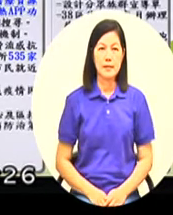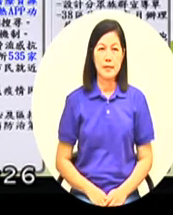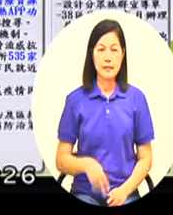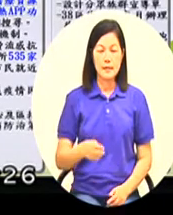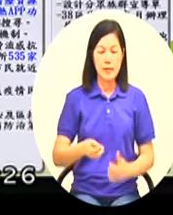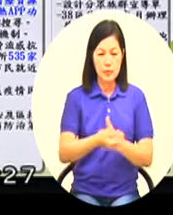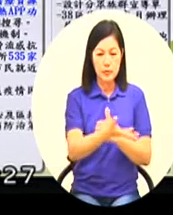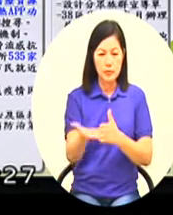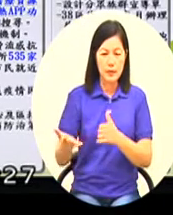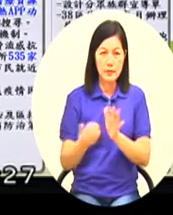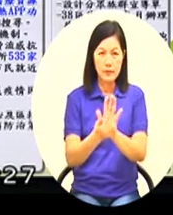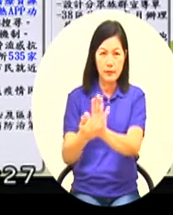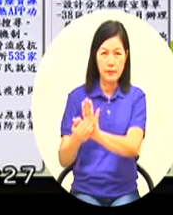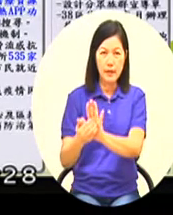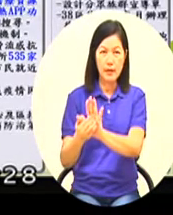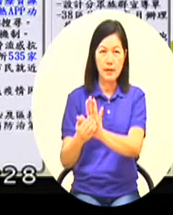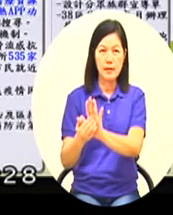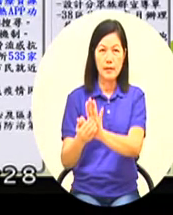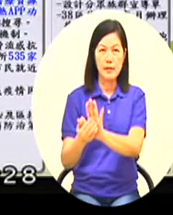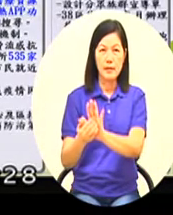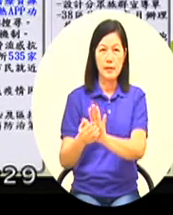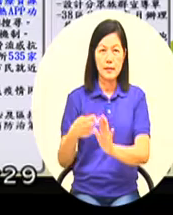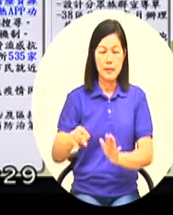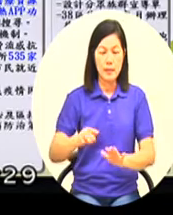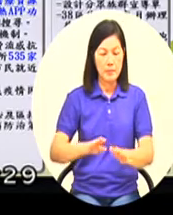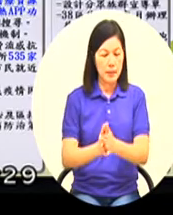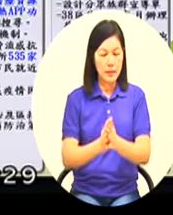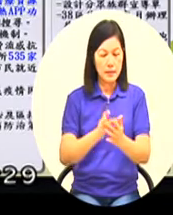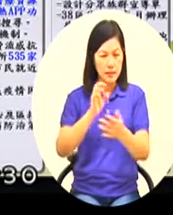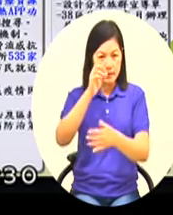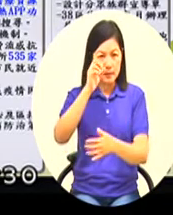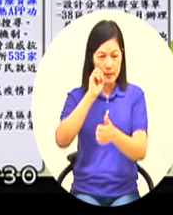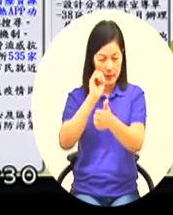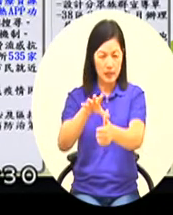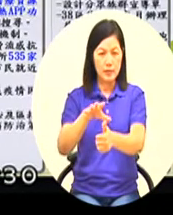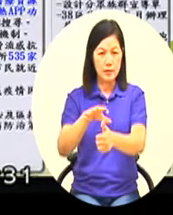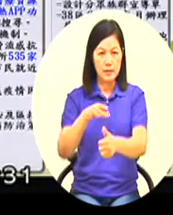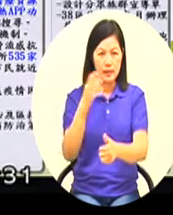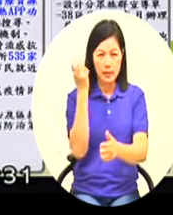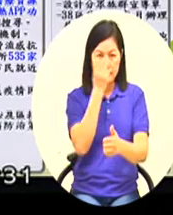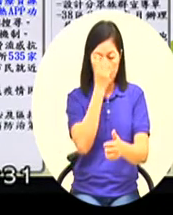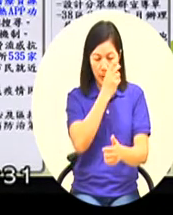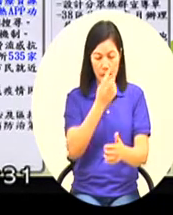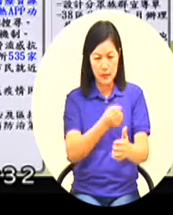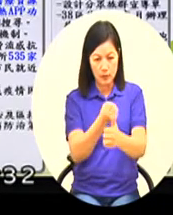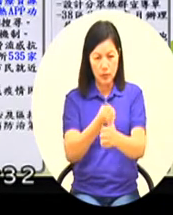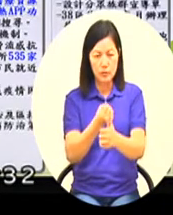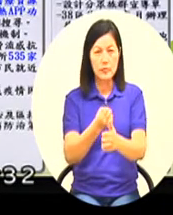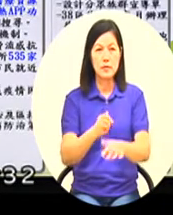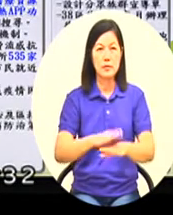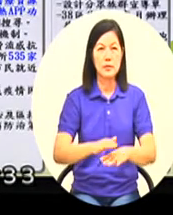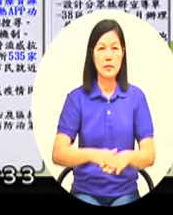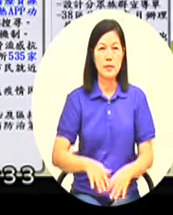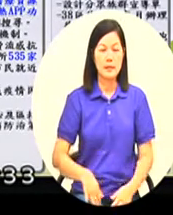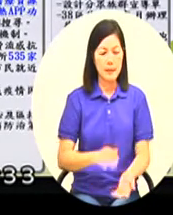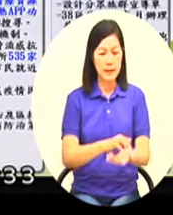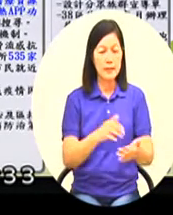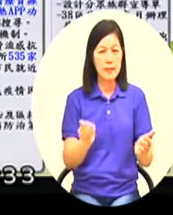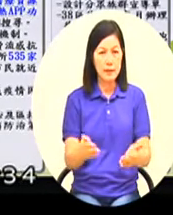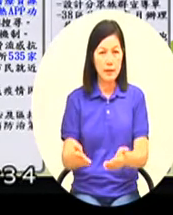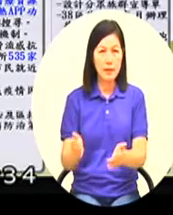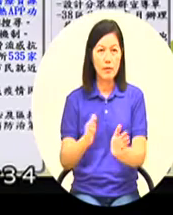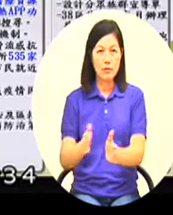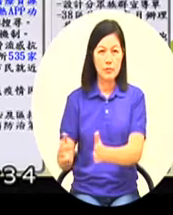染的阻绝，那包括说我们及时的通报，并且做加以管制。那再是医疗的准备，那包括是